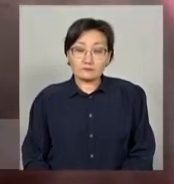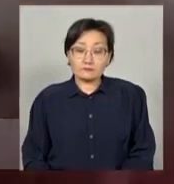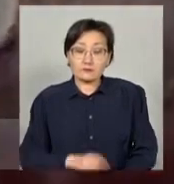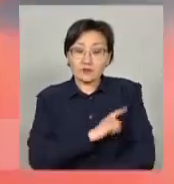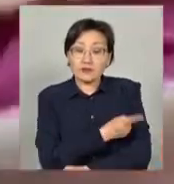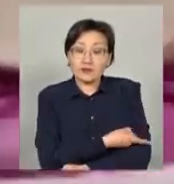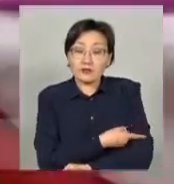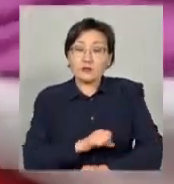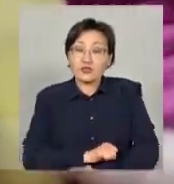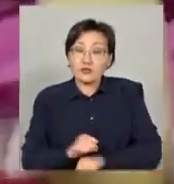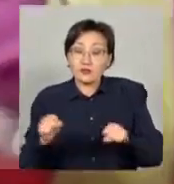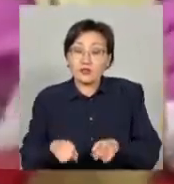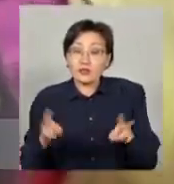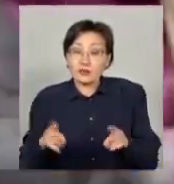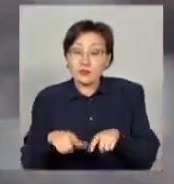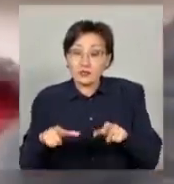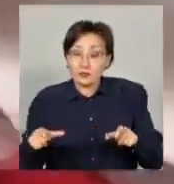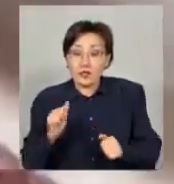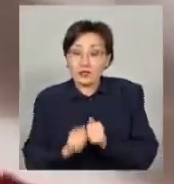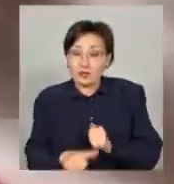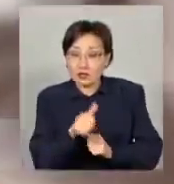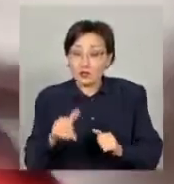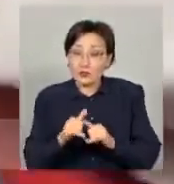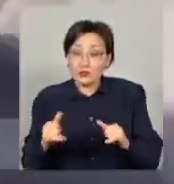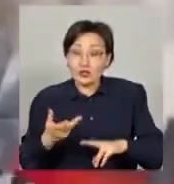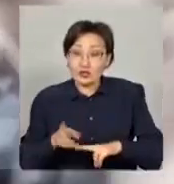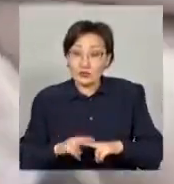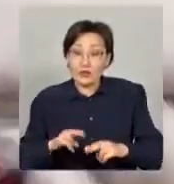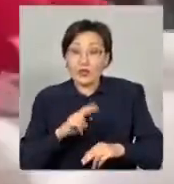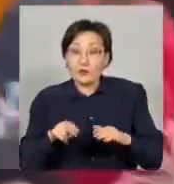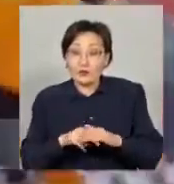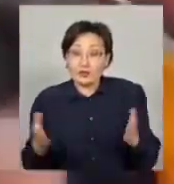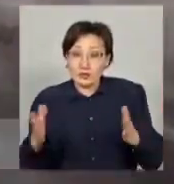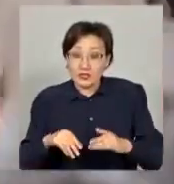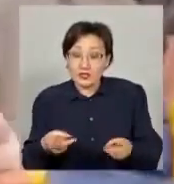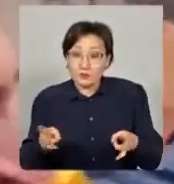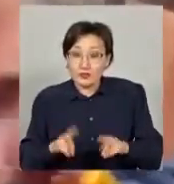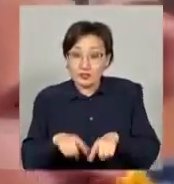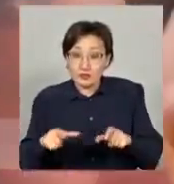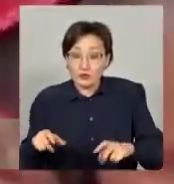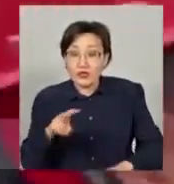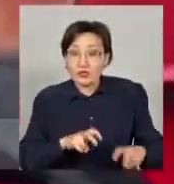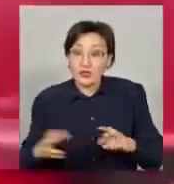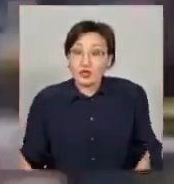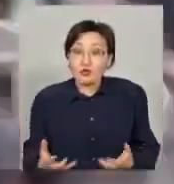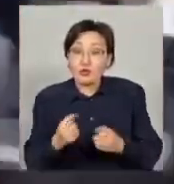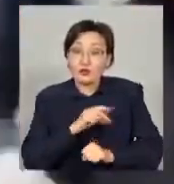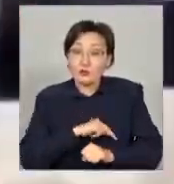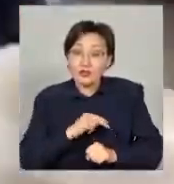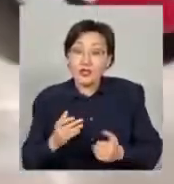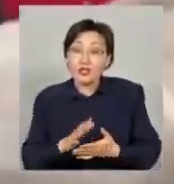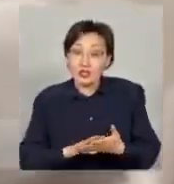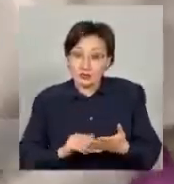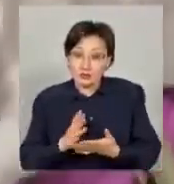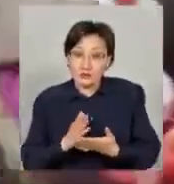Жарылыстан қаза болғандар мен жараланғандар саны сағат сайын өсіп жатыр. Өйткені үйіндінің астында қалғандарды іздеу мен құтқару жұмыстары әлі